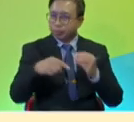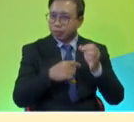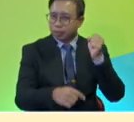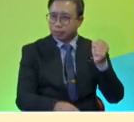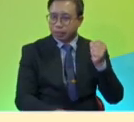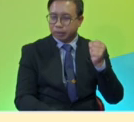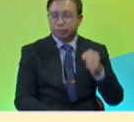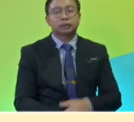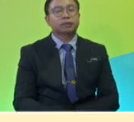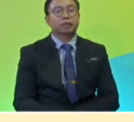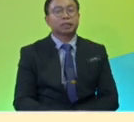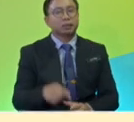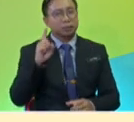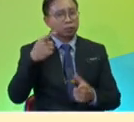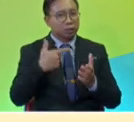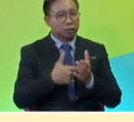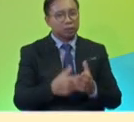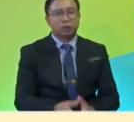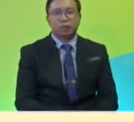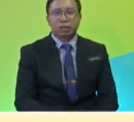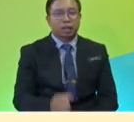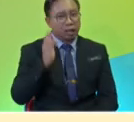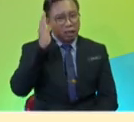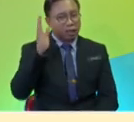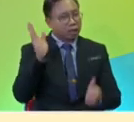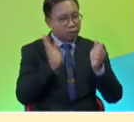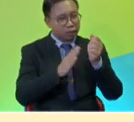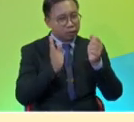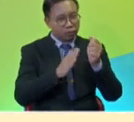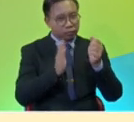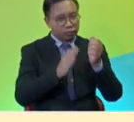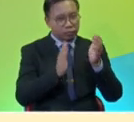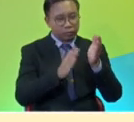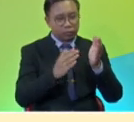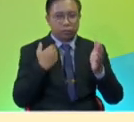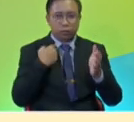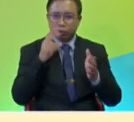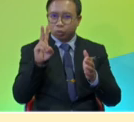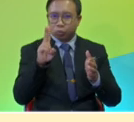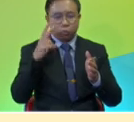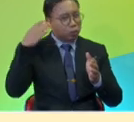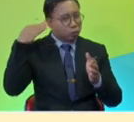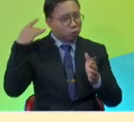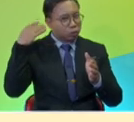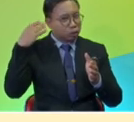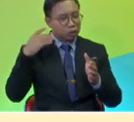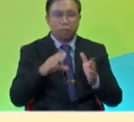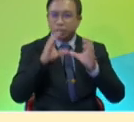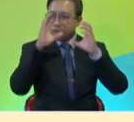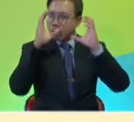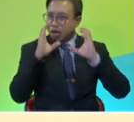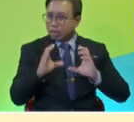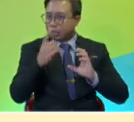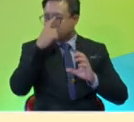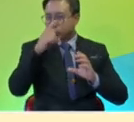sebelah tangan kemudian sebelah lagi tangan okey kita akan ketukkan kpang ada dua bunyi Kompang Okey ada dua cara